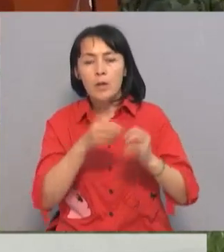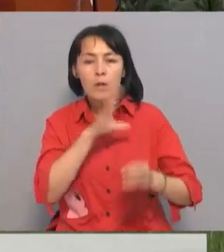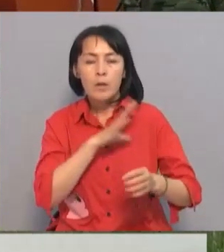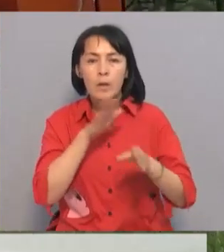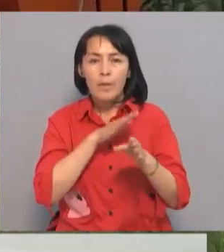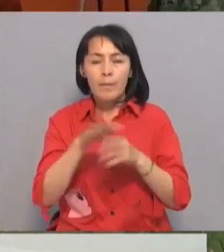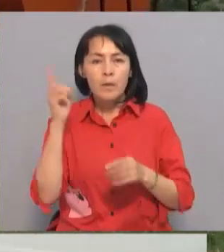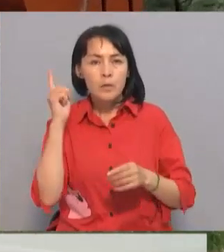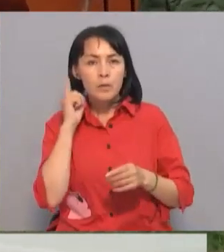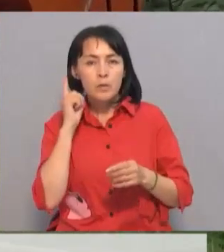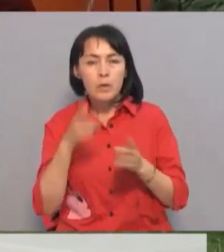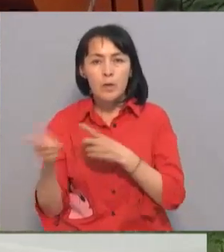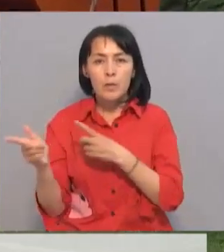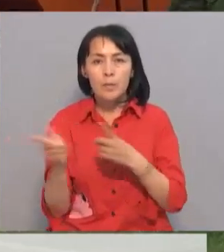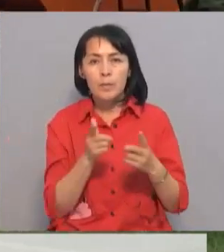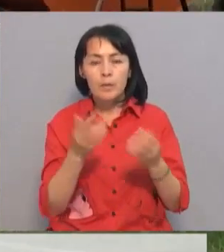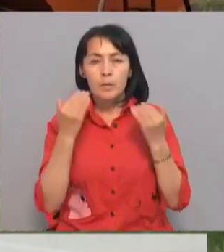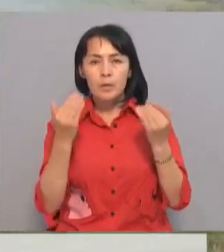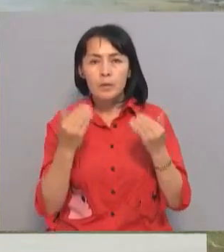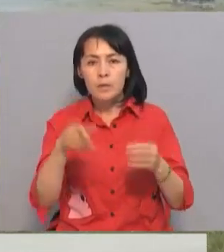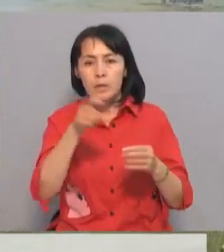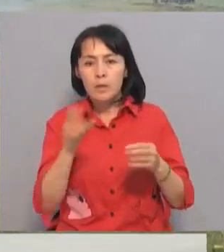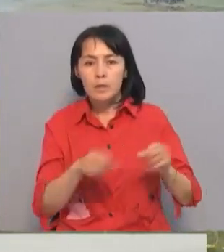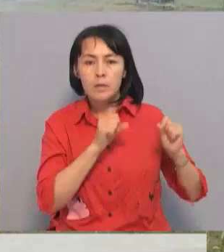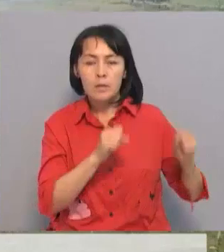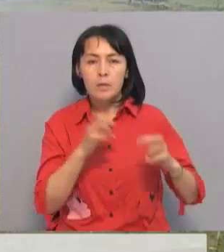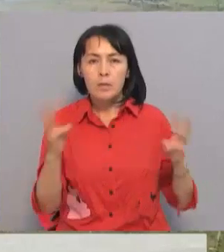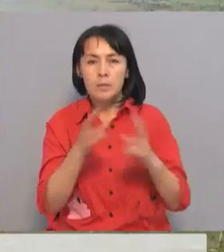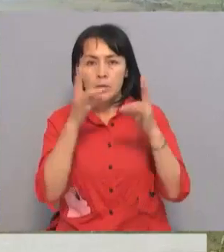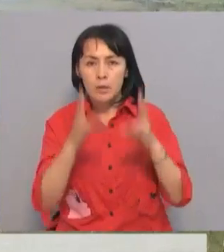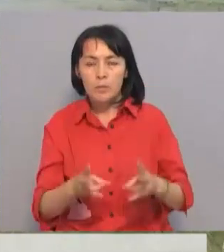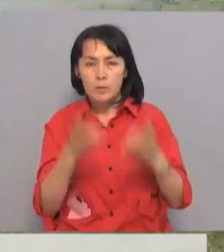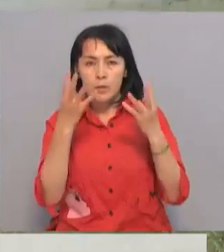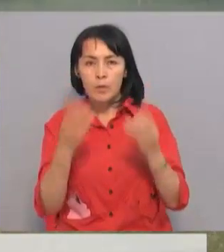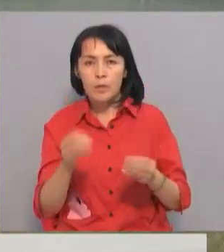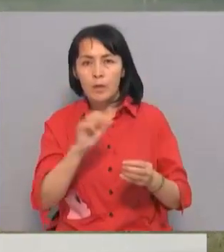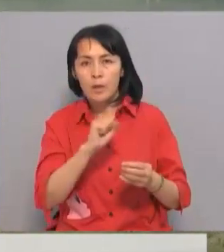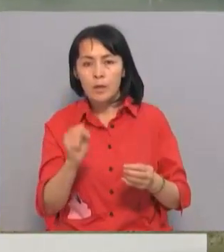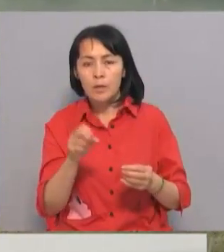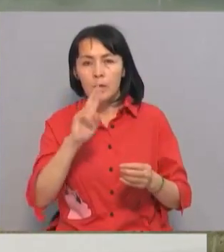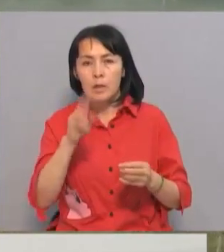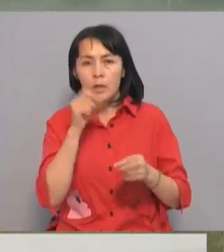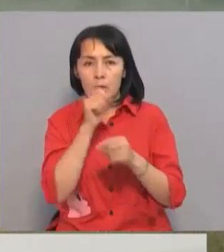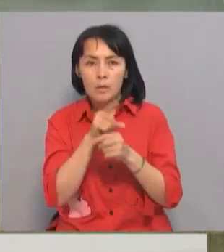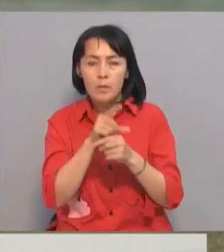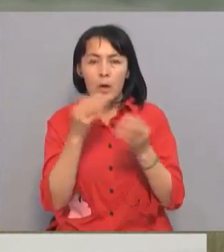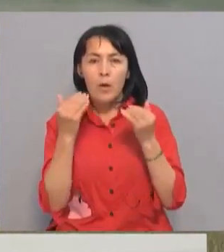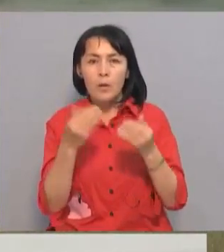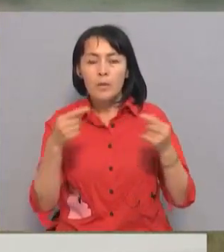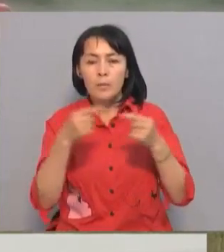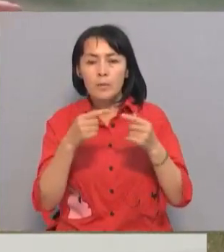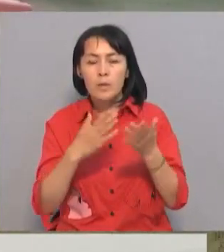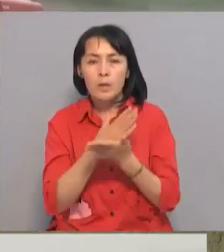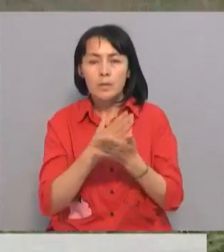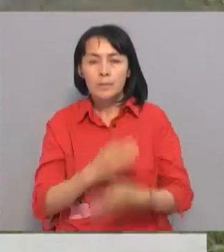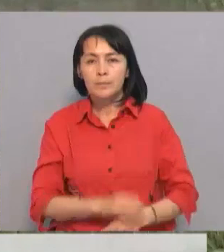проведены слушания по подготовке служб пожароопасному периоду Каримов дал соответствующее поручение по службам